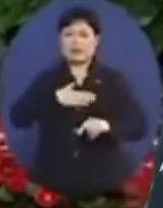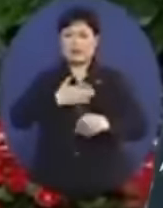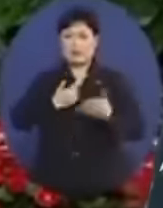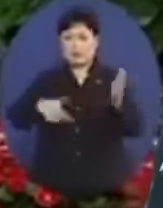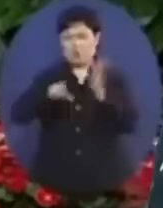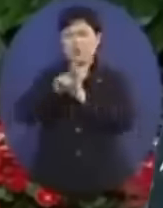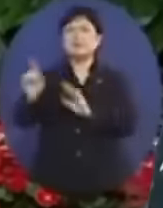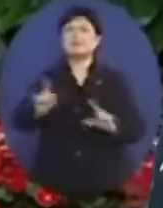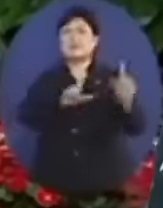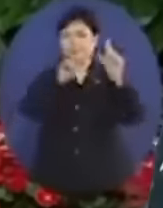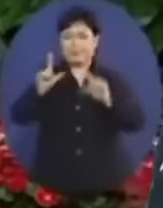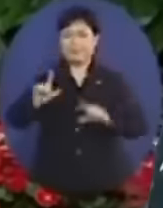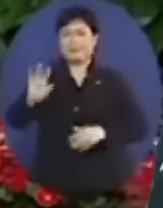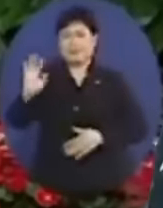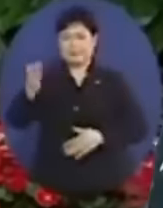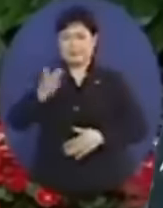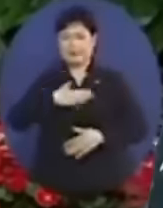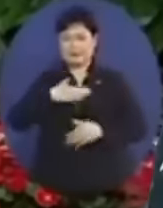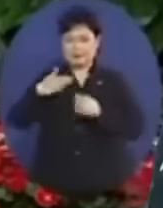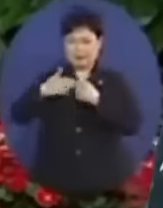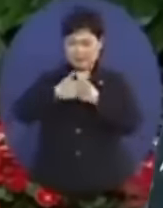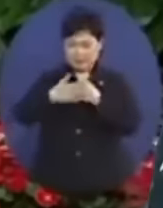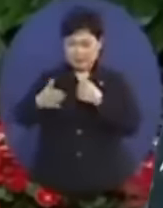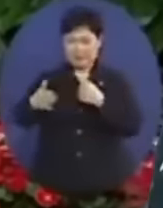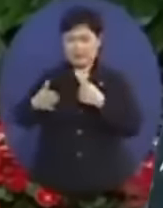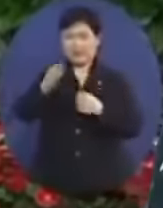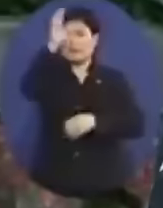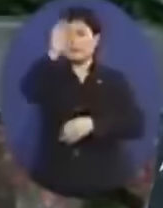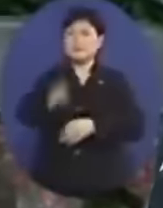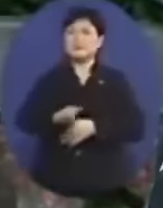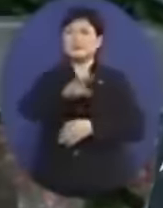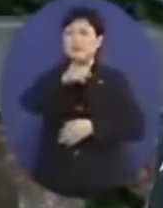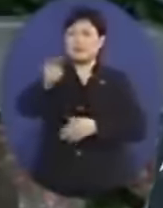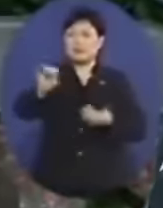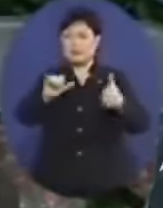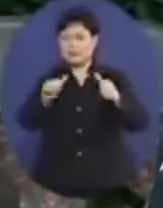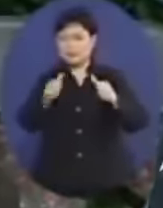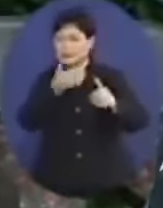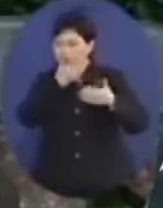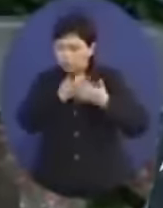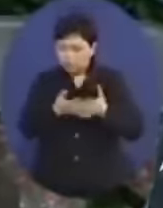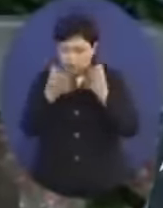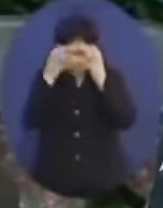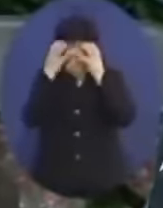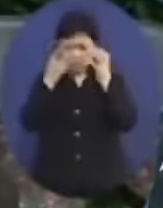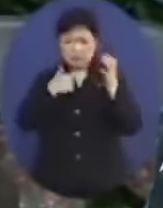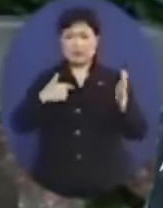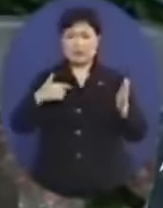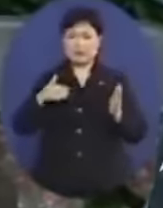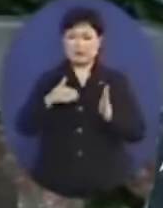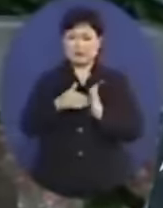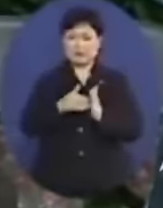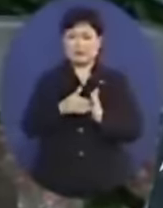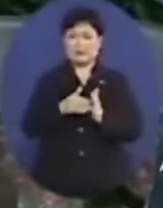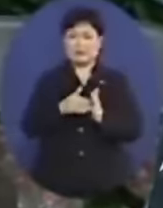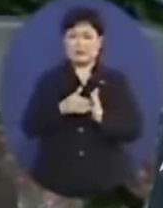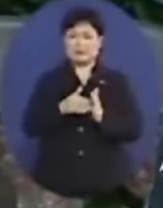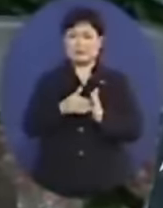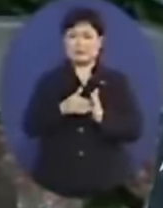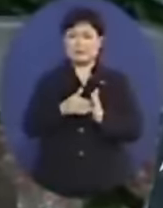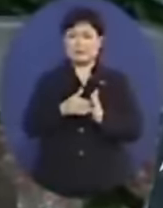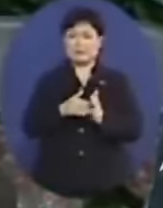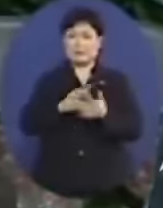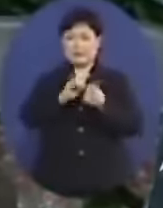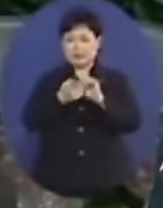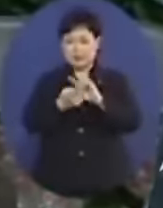아멘 나 위하여 십자가에 중한 고통 당하사 대신